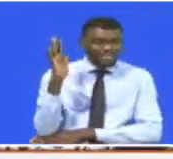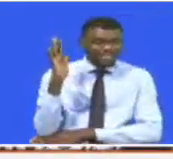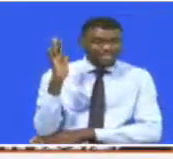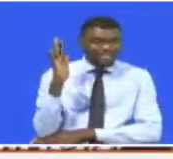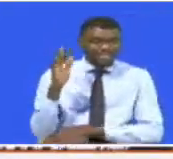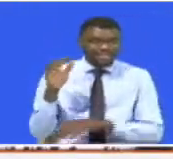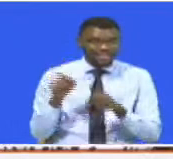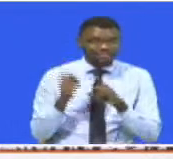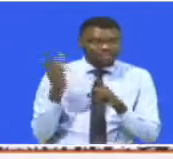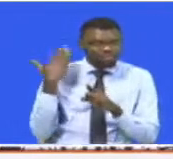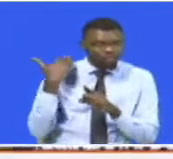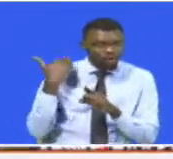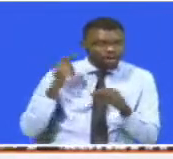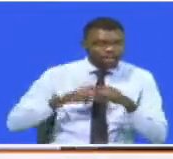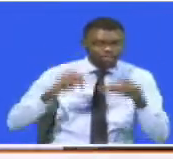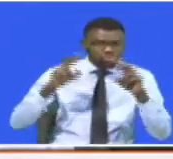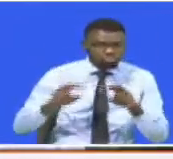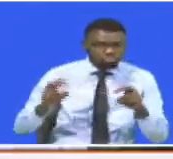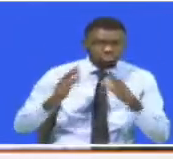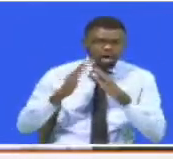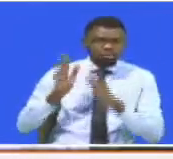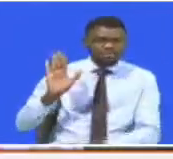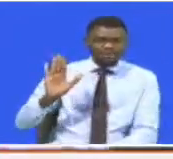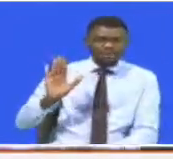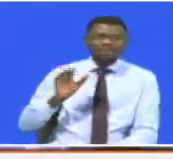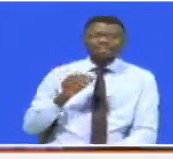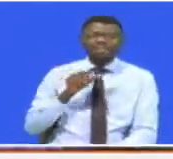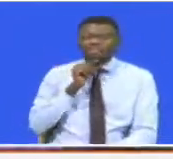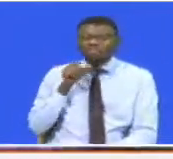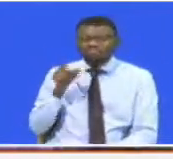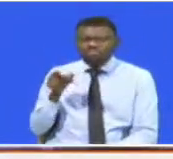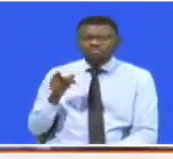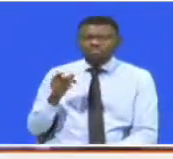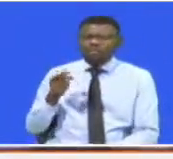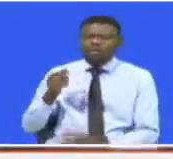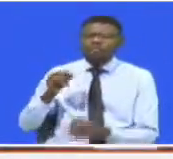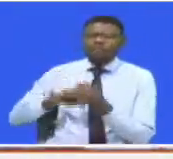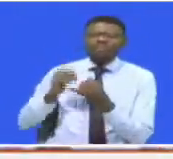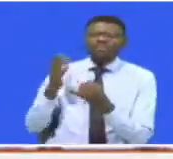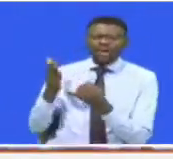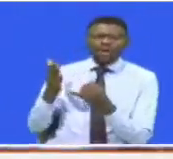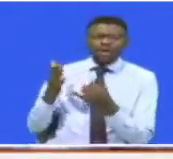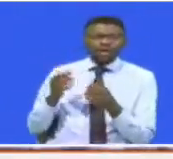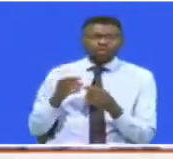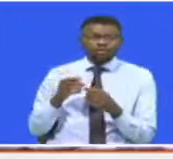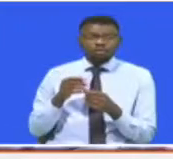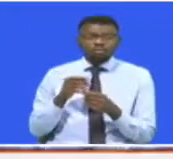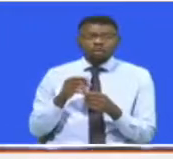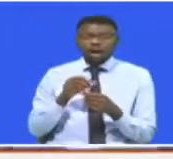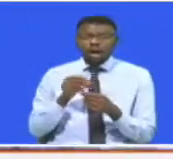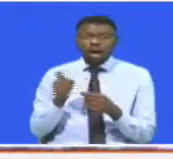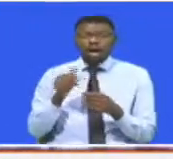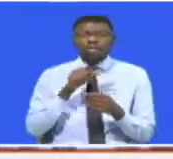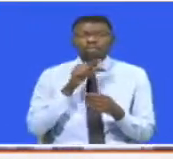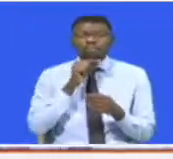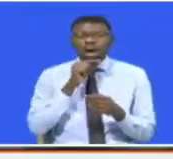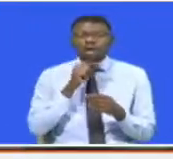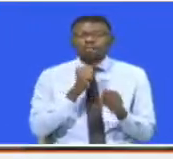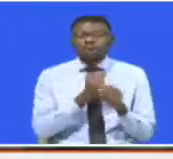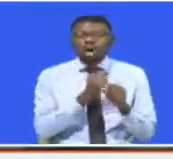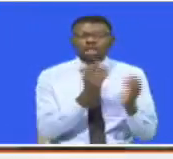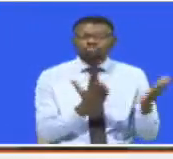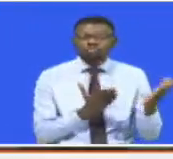5 hivi nyumbani kwake Mwangi, ambako pia mkewe alikuwa, Kioi amefichua kuwa mwanamume mwingine mfanyakazi wa